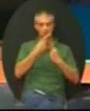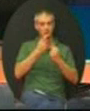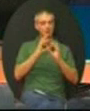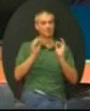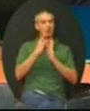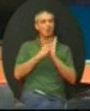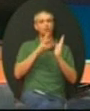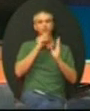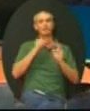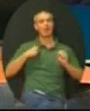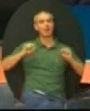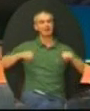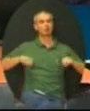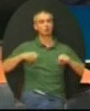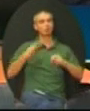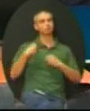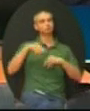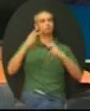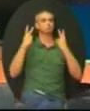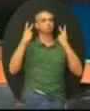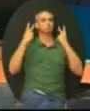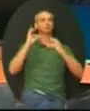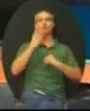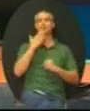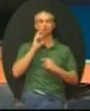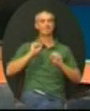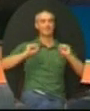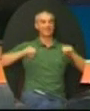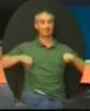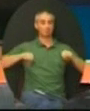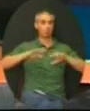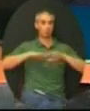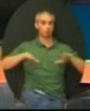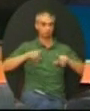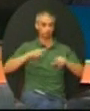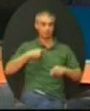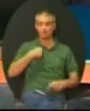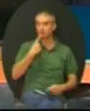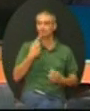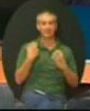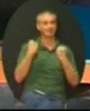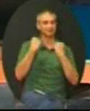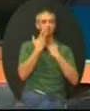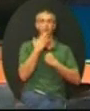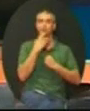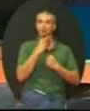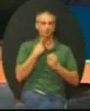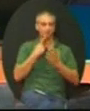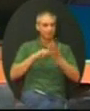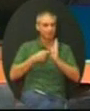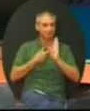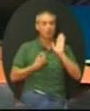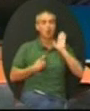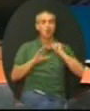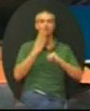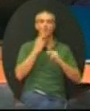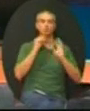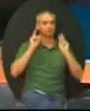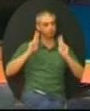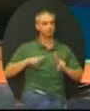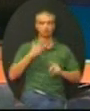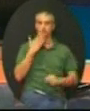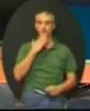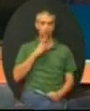מחוק שדיבר על ריבונות, חיזוק מעמדה של ירושלים וריבונות. כשאני אומר חיזוק מעמדה של ירושלים, אני מכוון על רוב יהודי מוצק